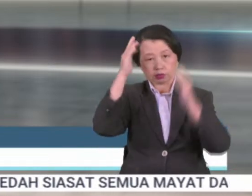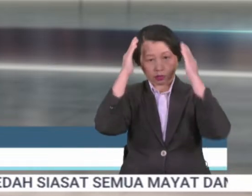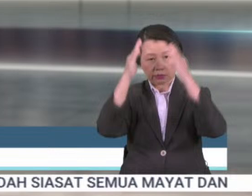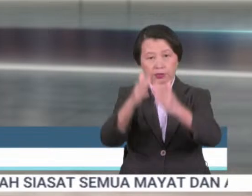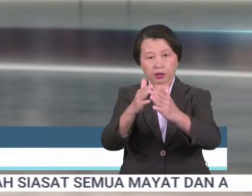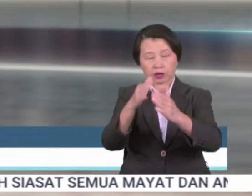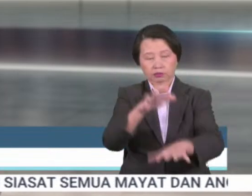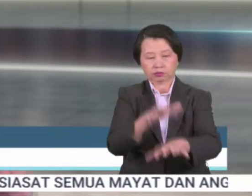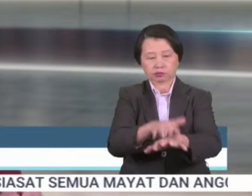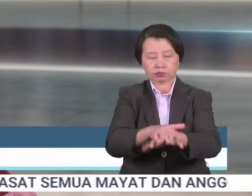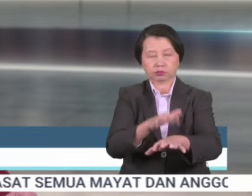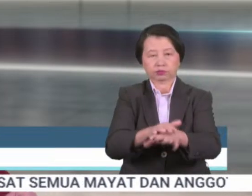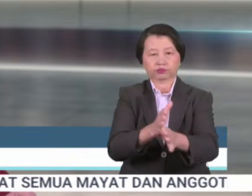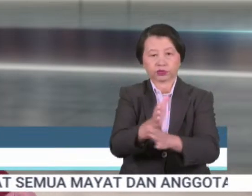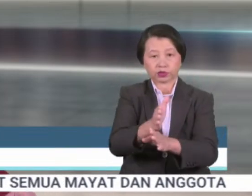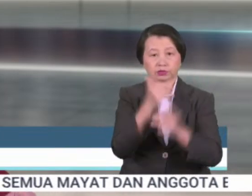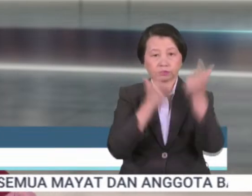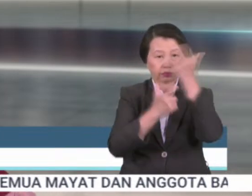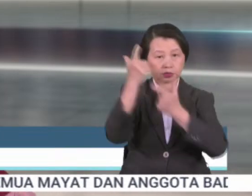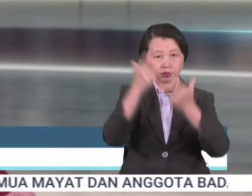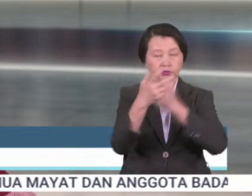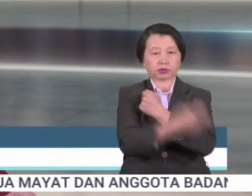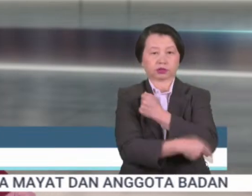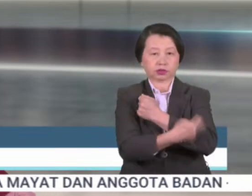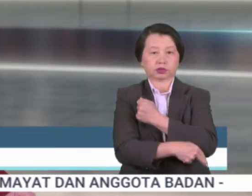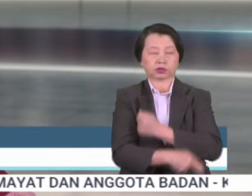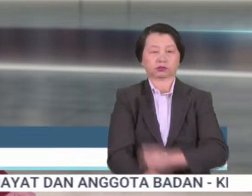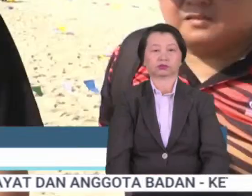Pahang dalam merancakkan sektor pelancongan